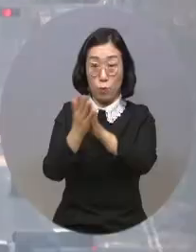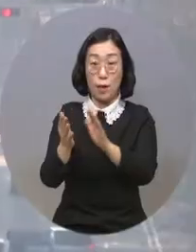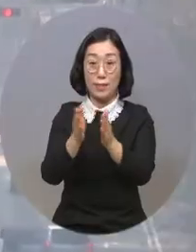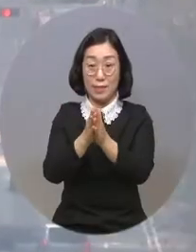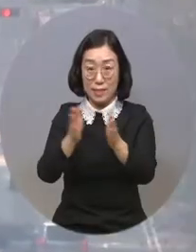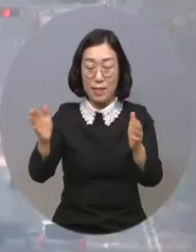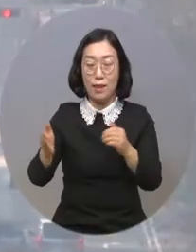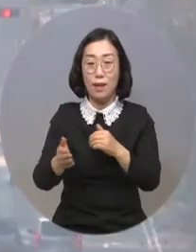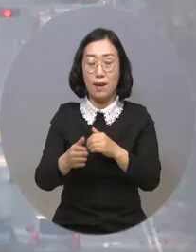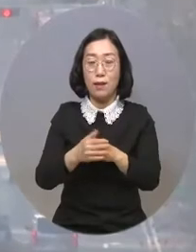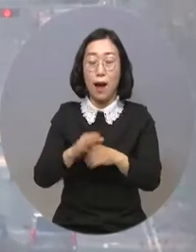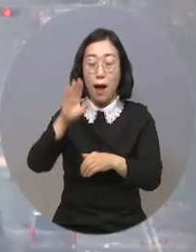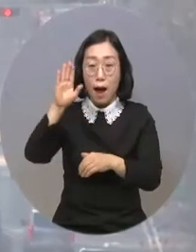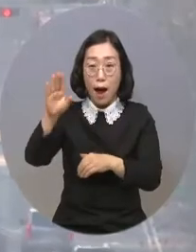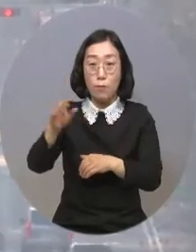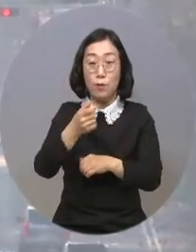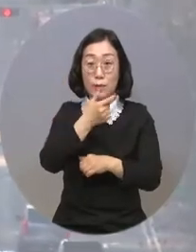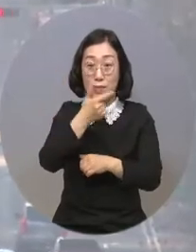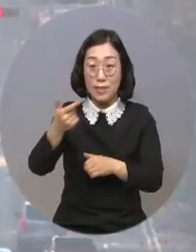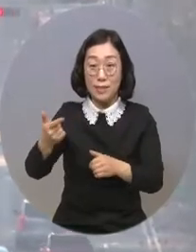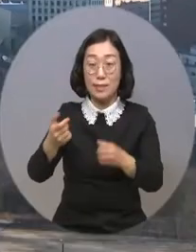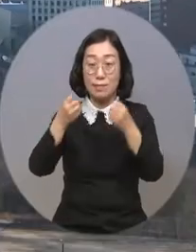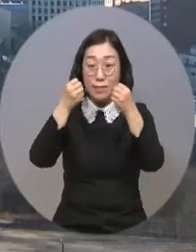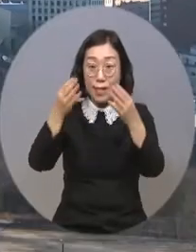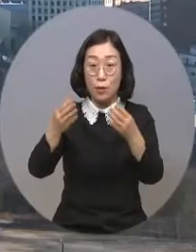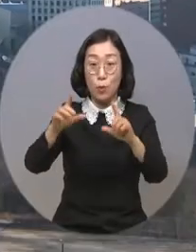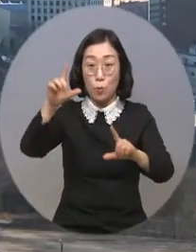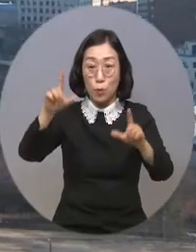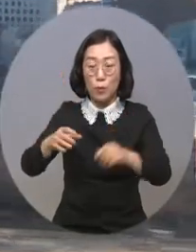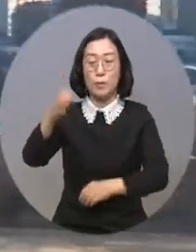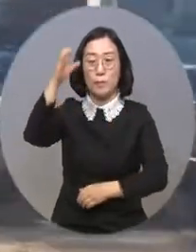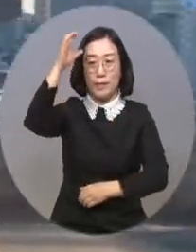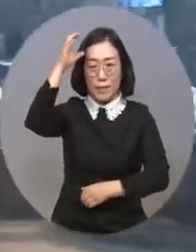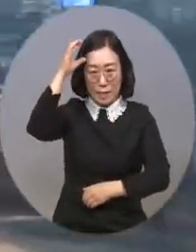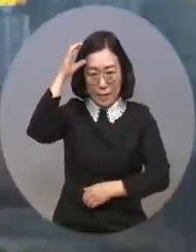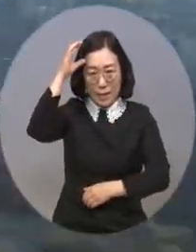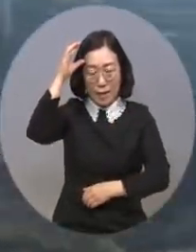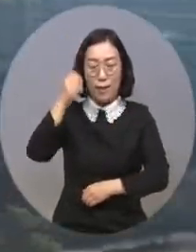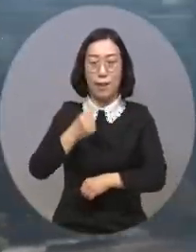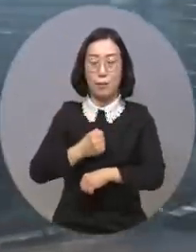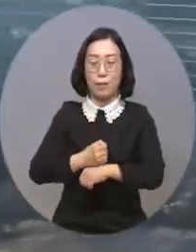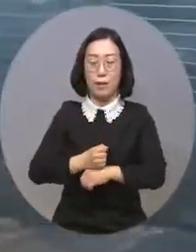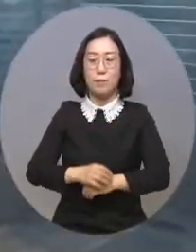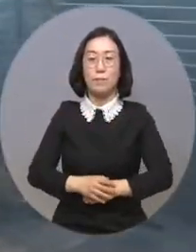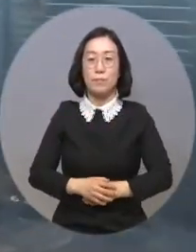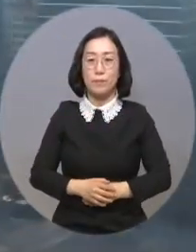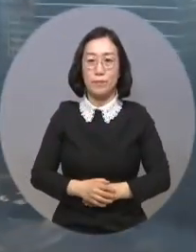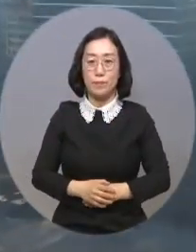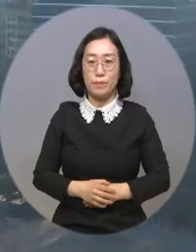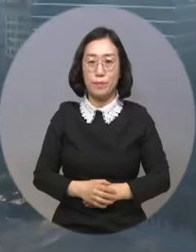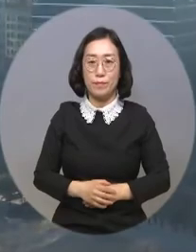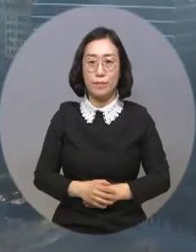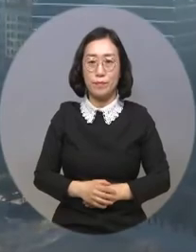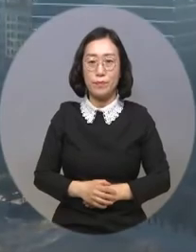앞으로 펼쳐질 새로운 바람에 귀추가 주목되고 있습니다 복지 tv 뉴스 정도입니다